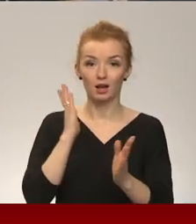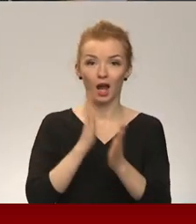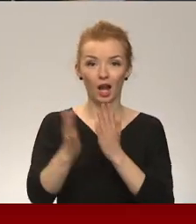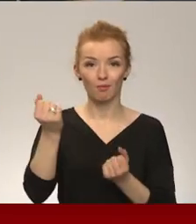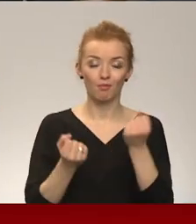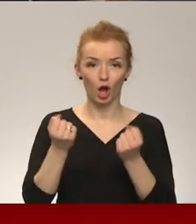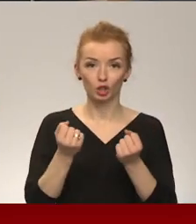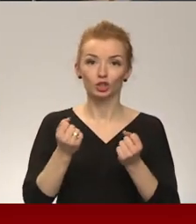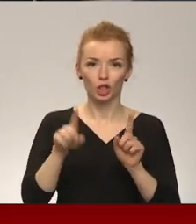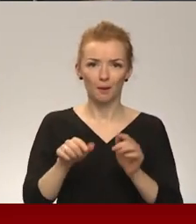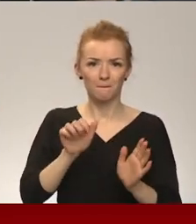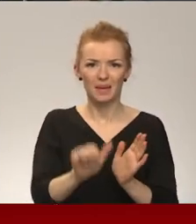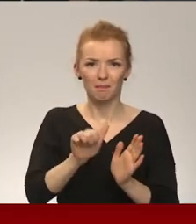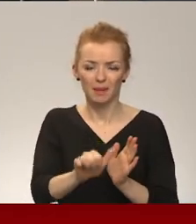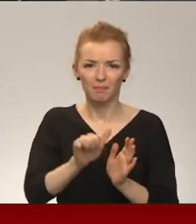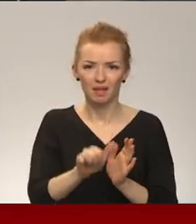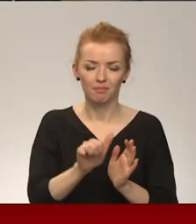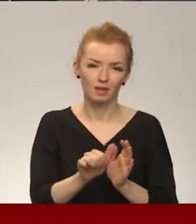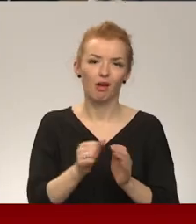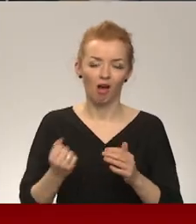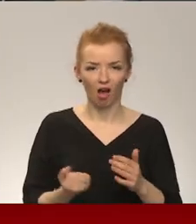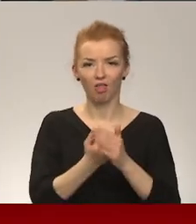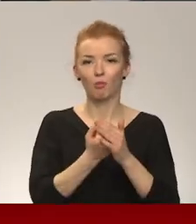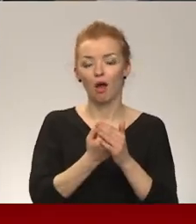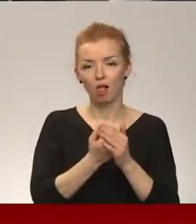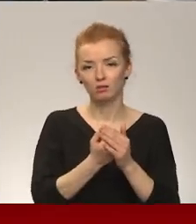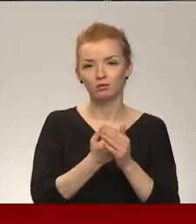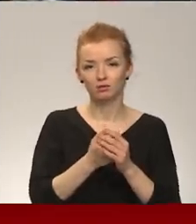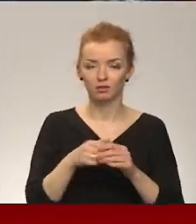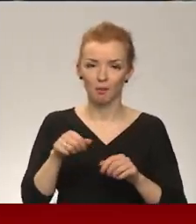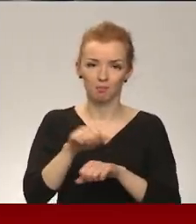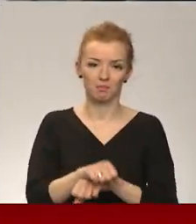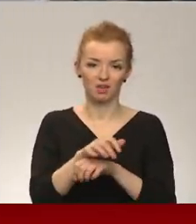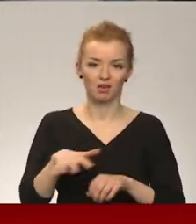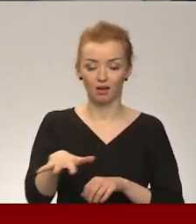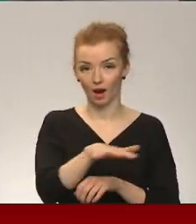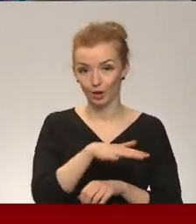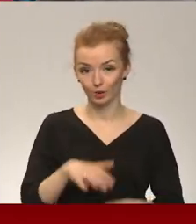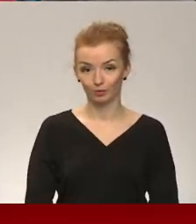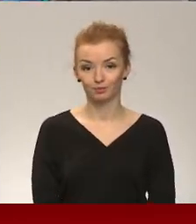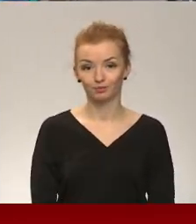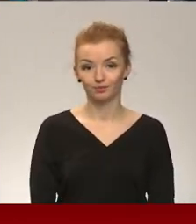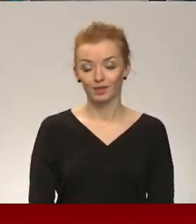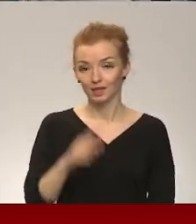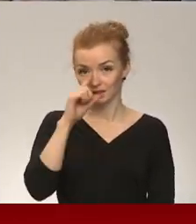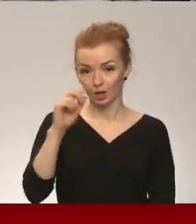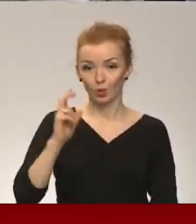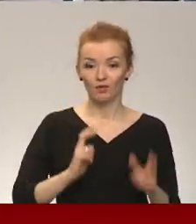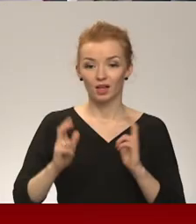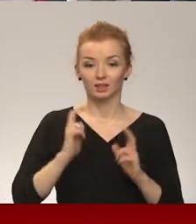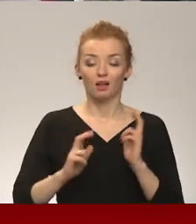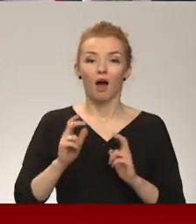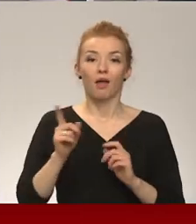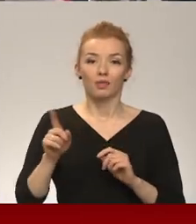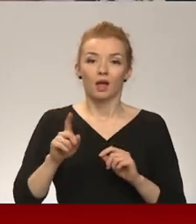laikam signalizē tādējādi paužot savu atbalstu šeit notiekošajam piketam. Un mums sarunai pievienojas Strādiņu universitātes mācības prāks Māris Anģanis. Labdien,